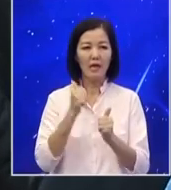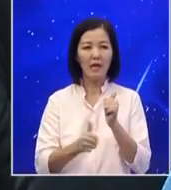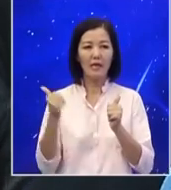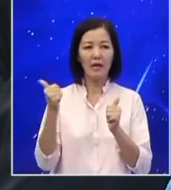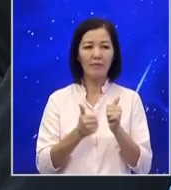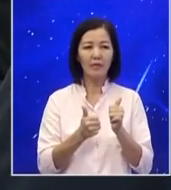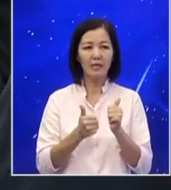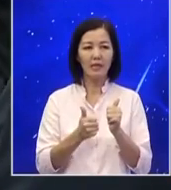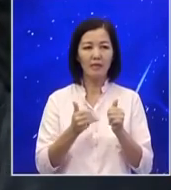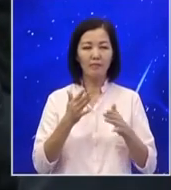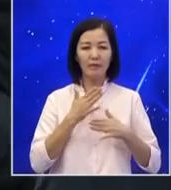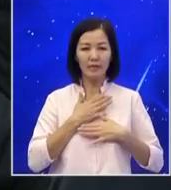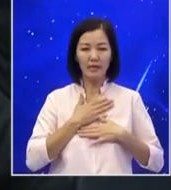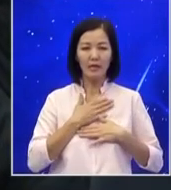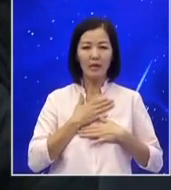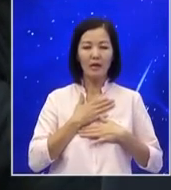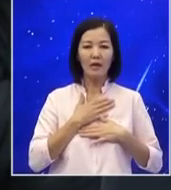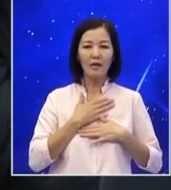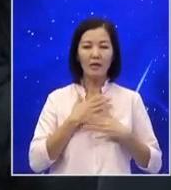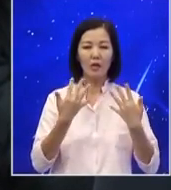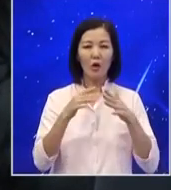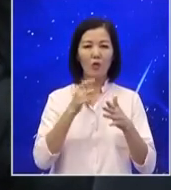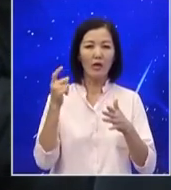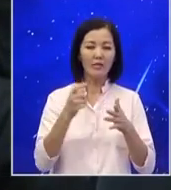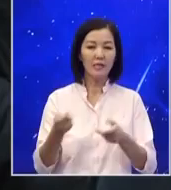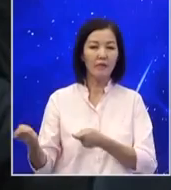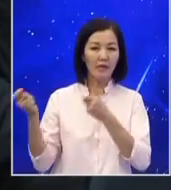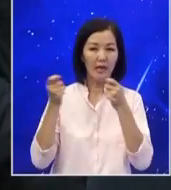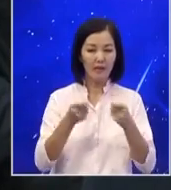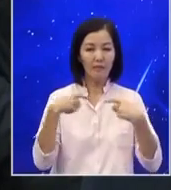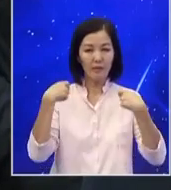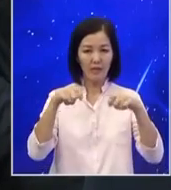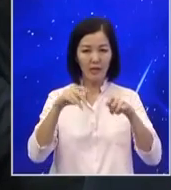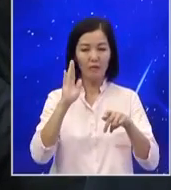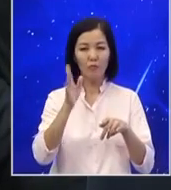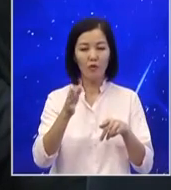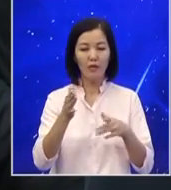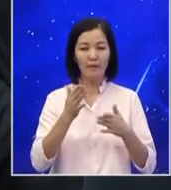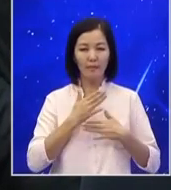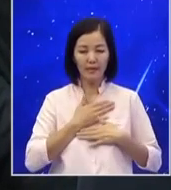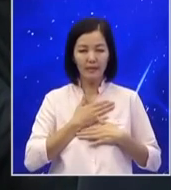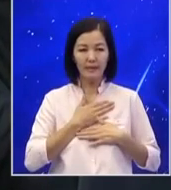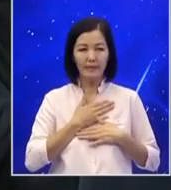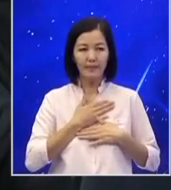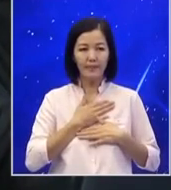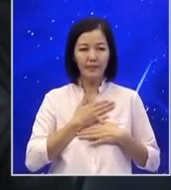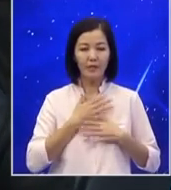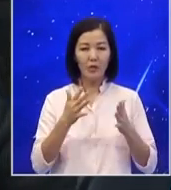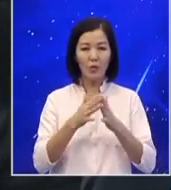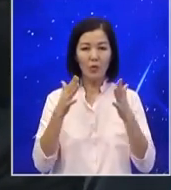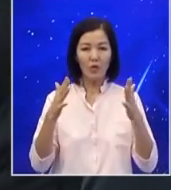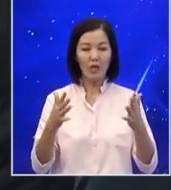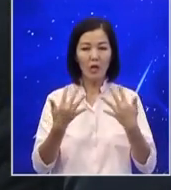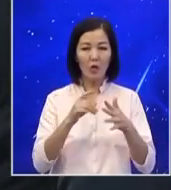біздің өңірлер осылай өзінің ауыл шаруашылық өнімдерін алып келіп сататын болады. Одан бөлек біз үлкен